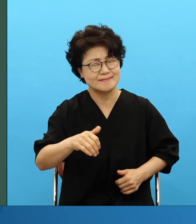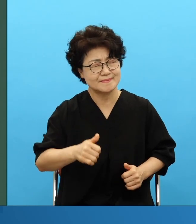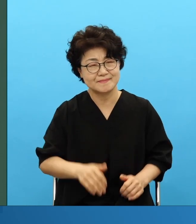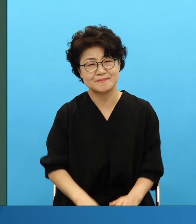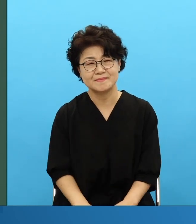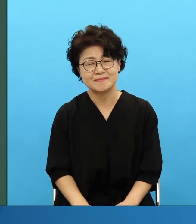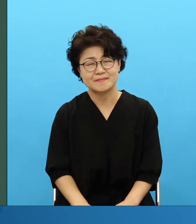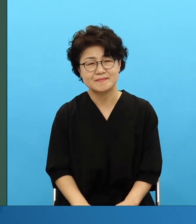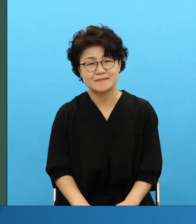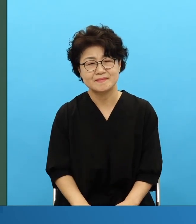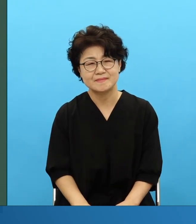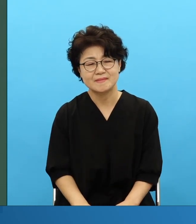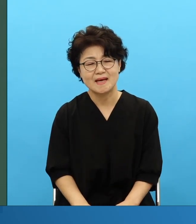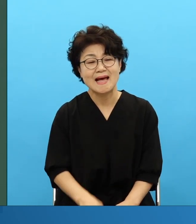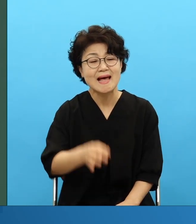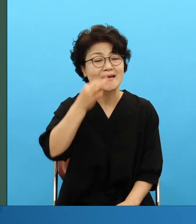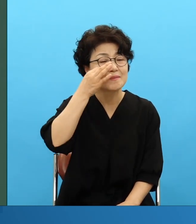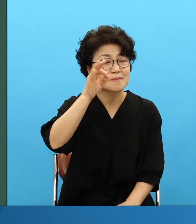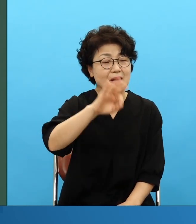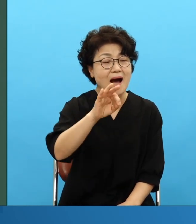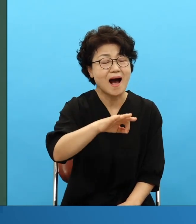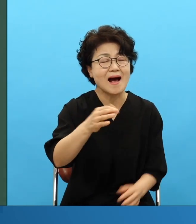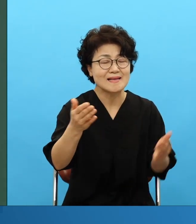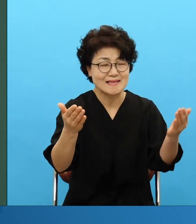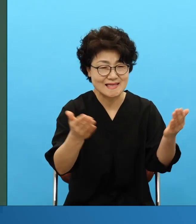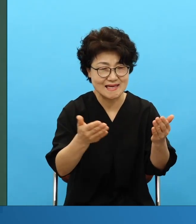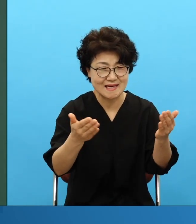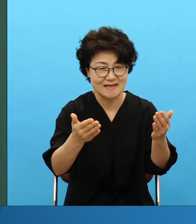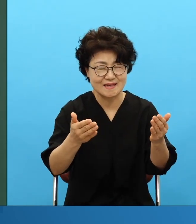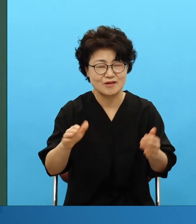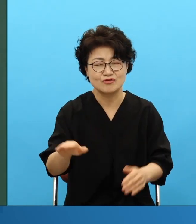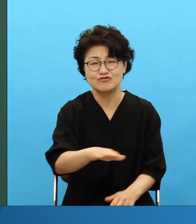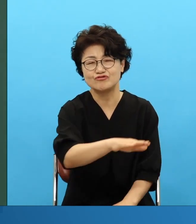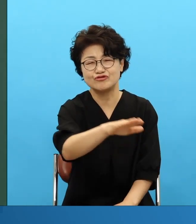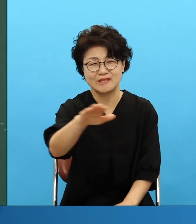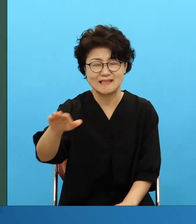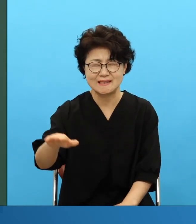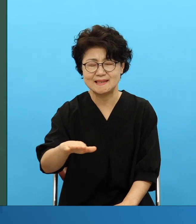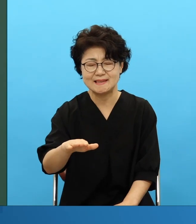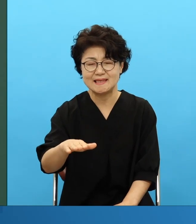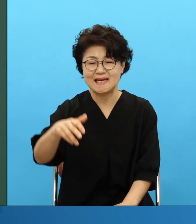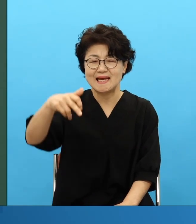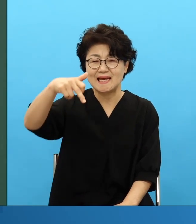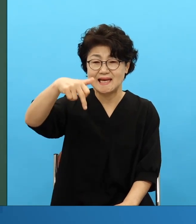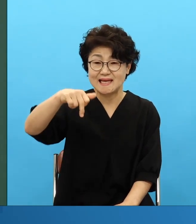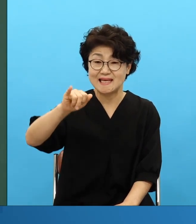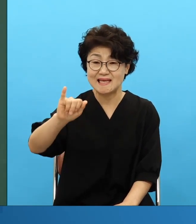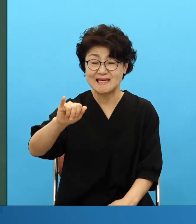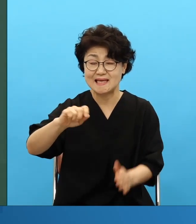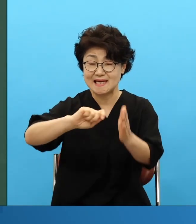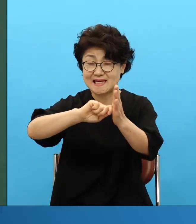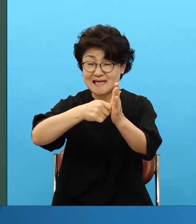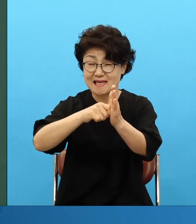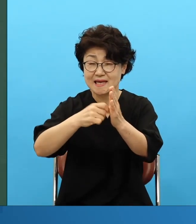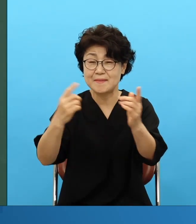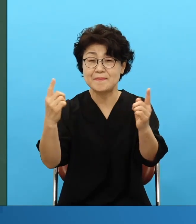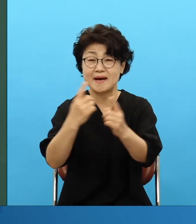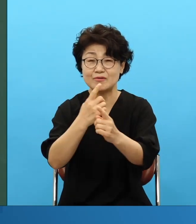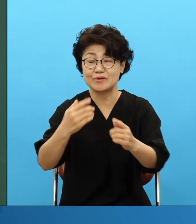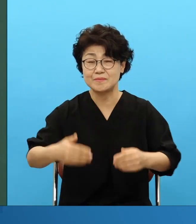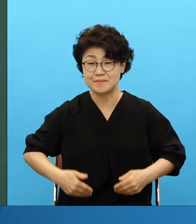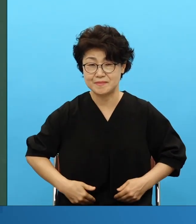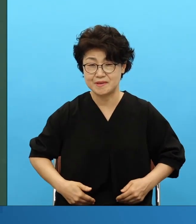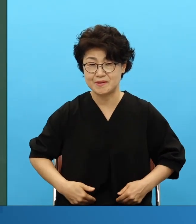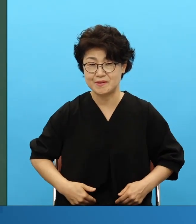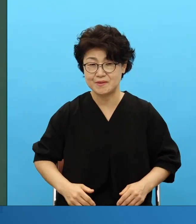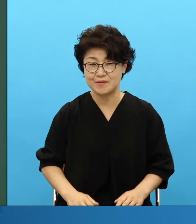겁니다. 바꾸가 아니니까 바꿔. Key aspects of his public ministry is to change everything that's wrong, so you must 진짜 change 그 it. 얘기할게요. And he'll 그래서 tell you